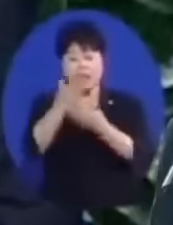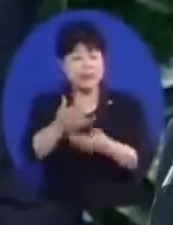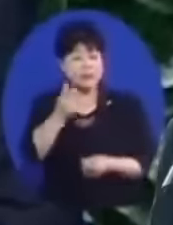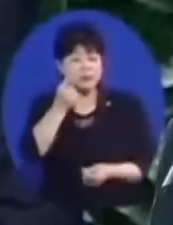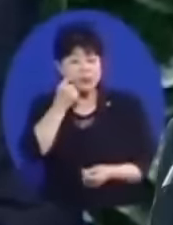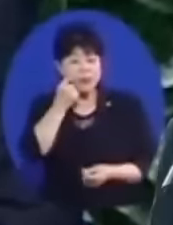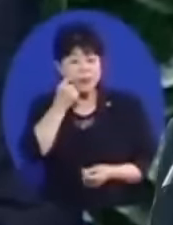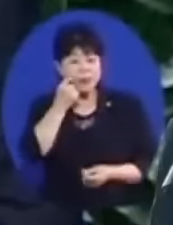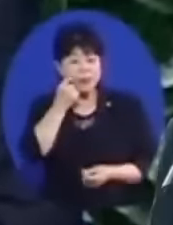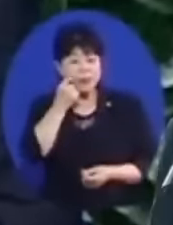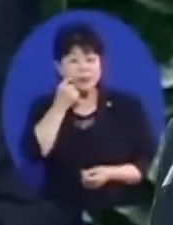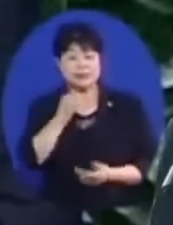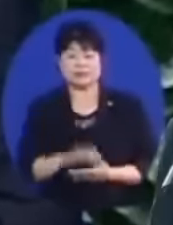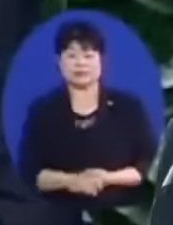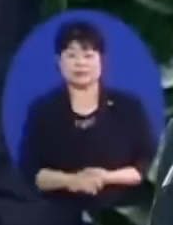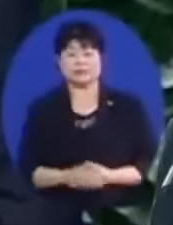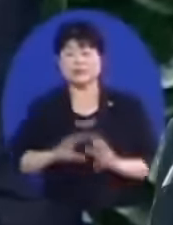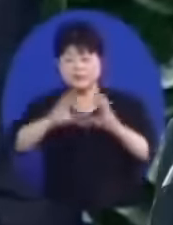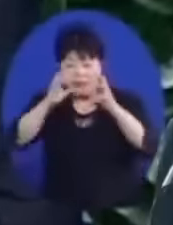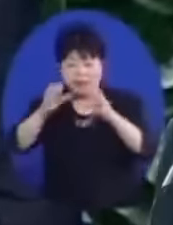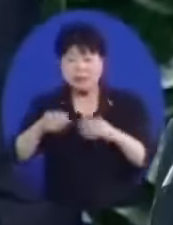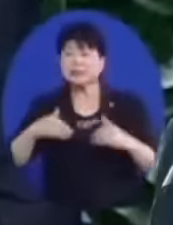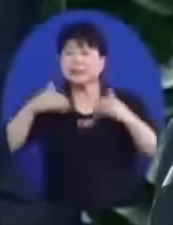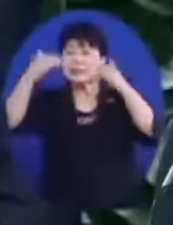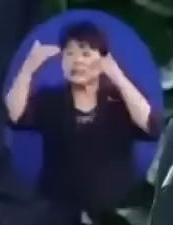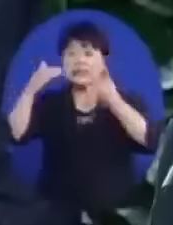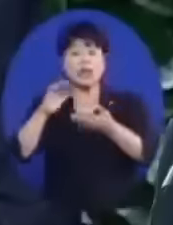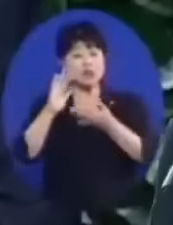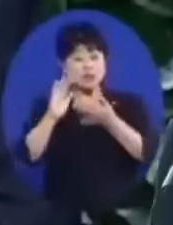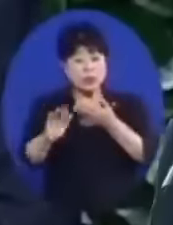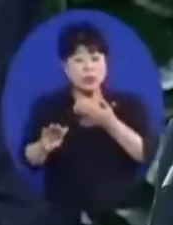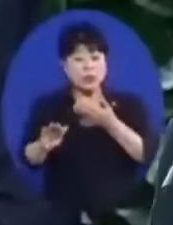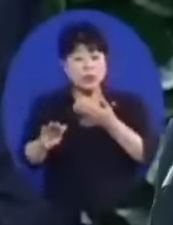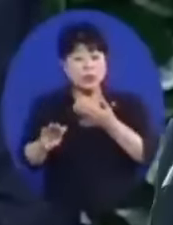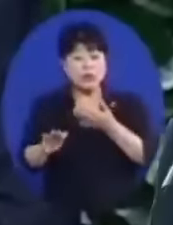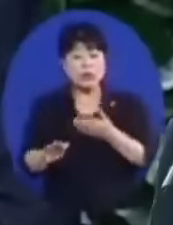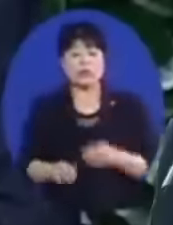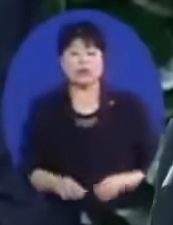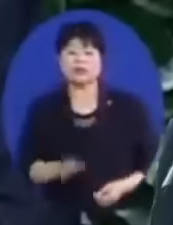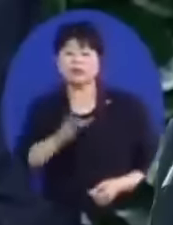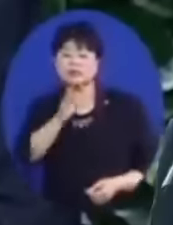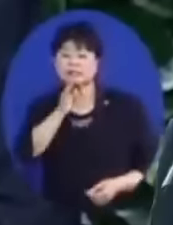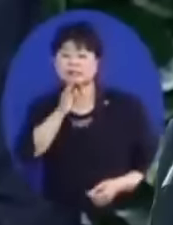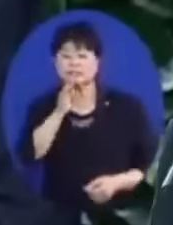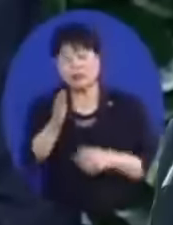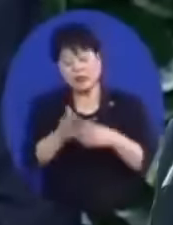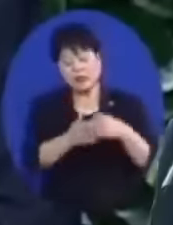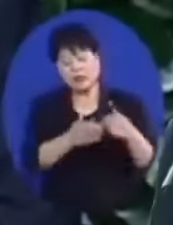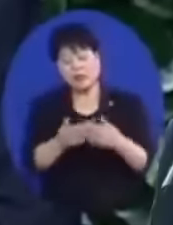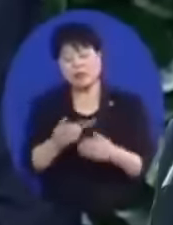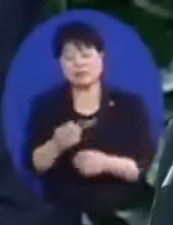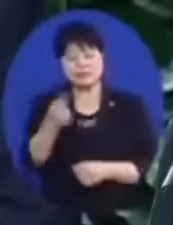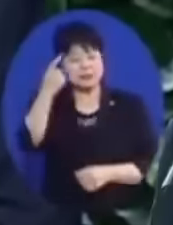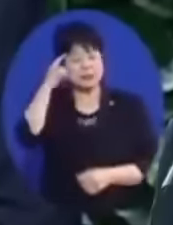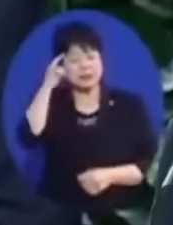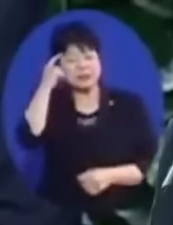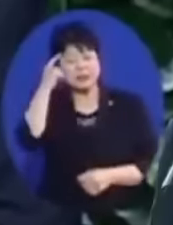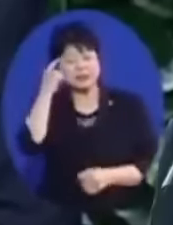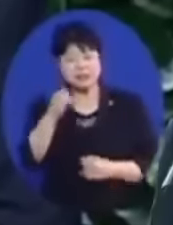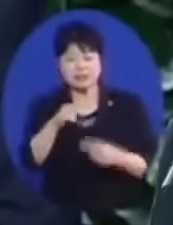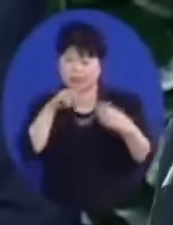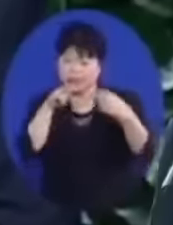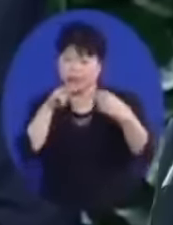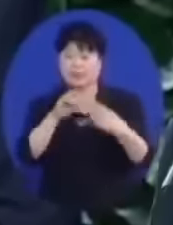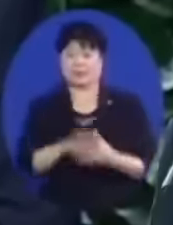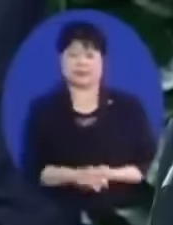몹쓸 여김을 당한 사람은 세상에 성장하고 난 다음에도 늘 그러한 경험을 토대로 해서 사람들을